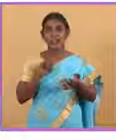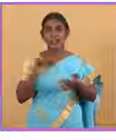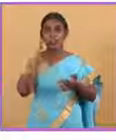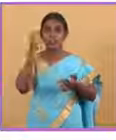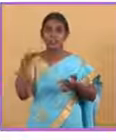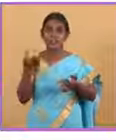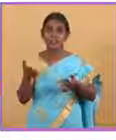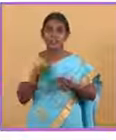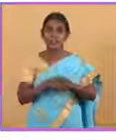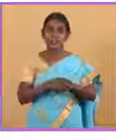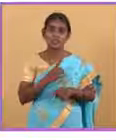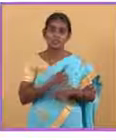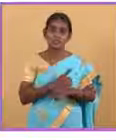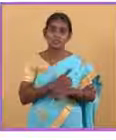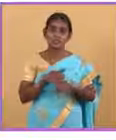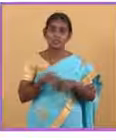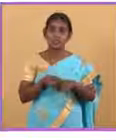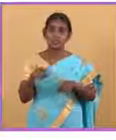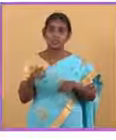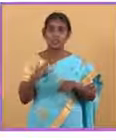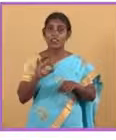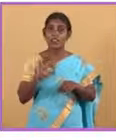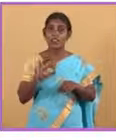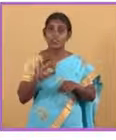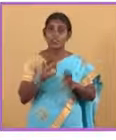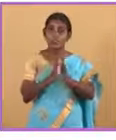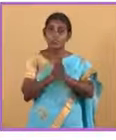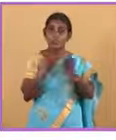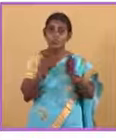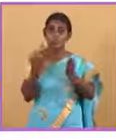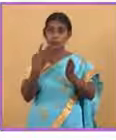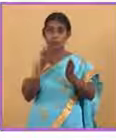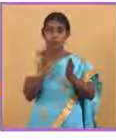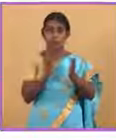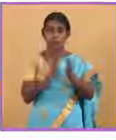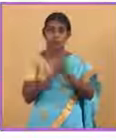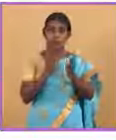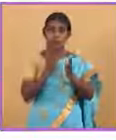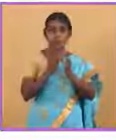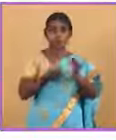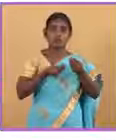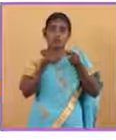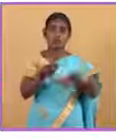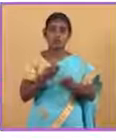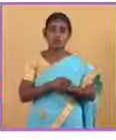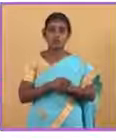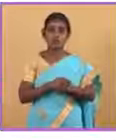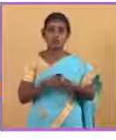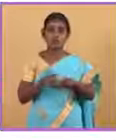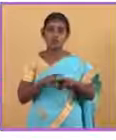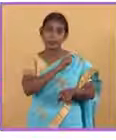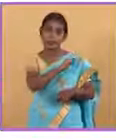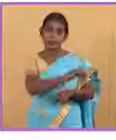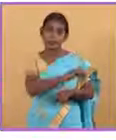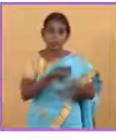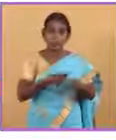இவர் தேவநேயம் என்னும் நூலையும் தொகுத்து அளித்துள்ளார். அது மட்டுமல்லாது திருச்சிக்கு அருகிலுள்ள